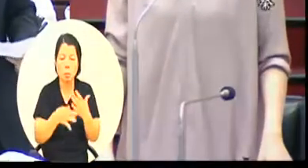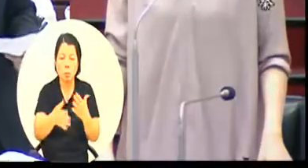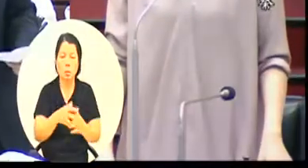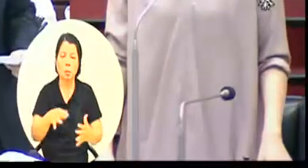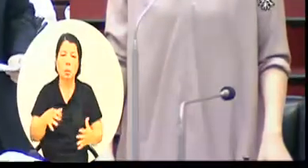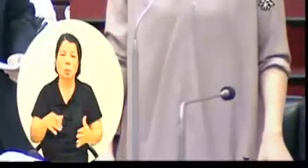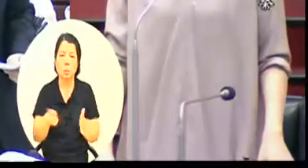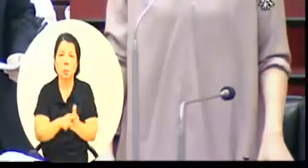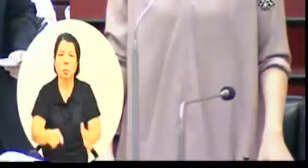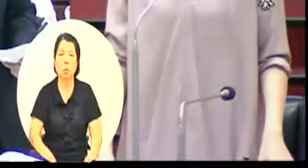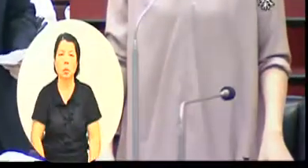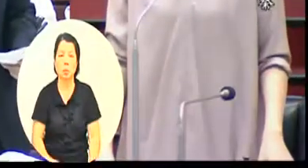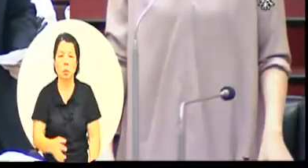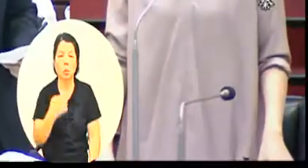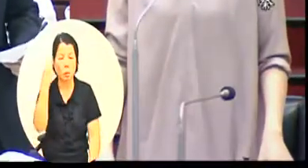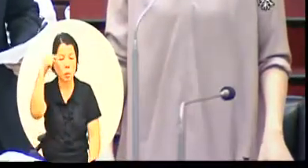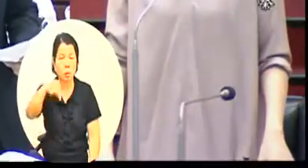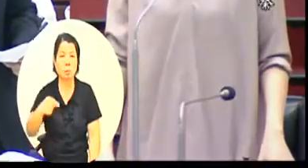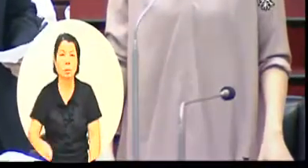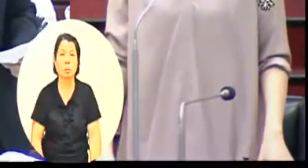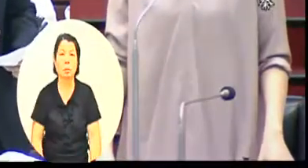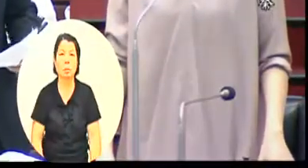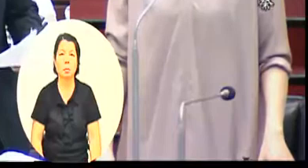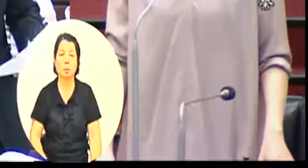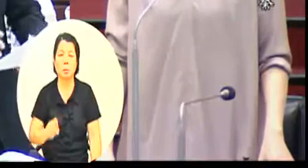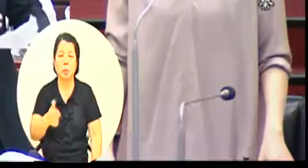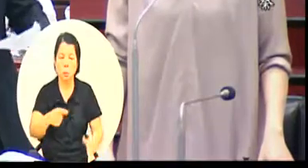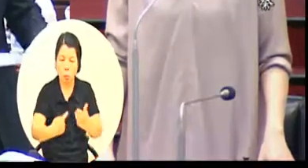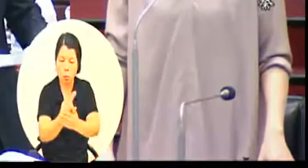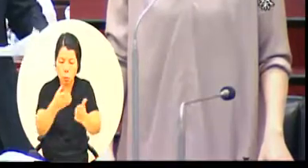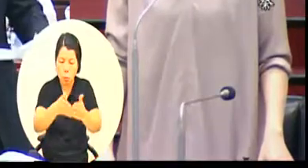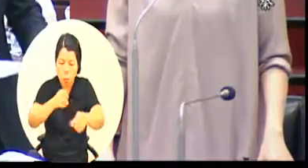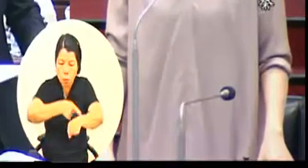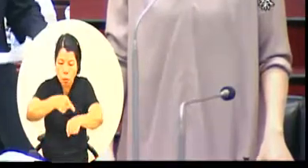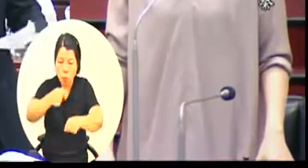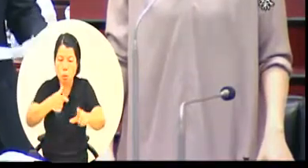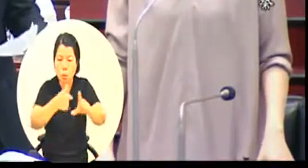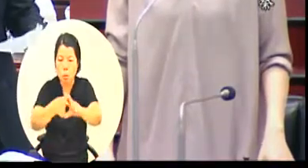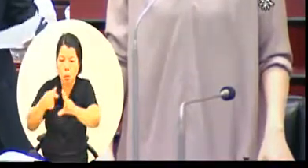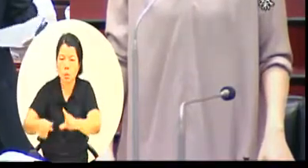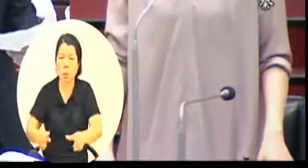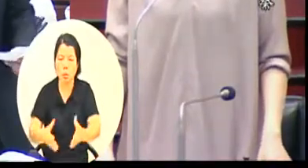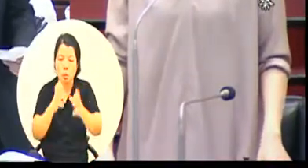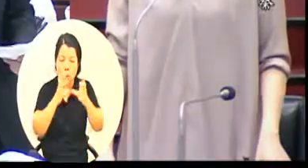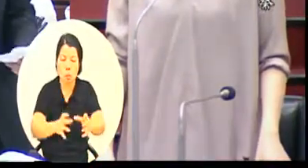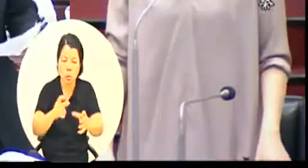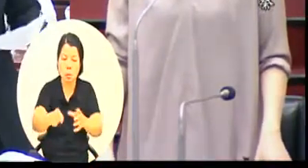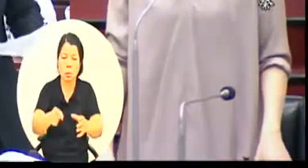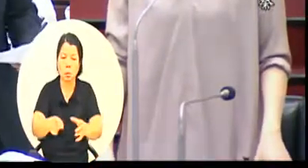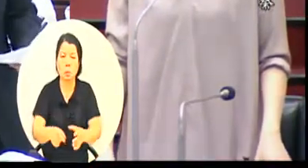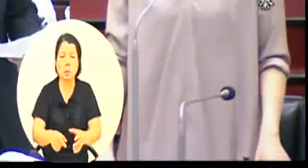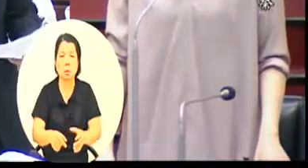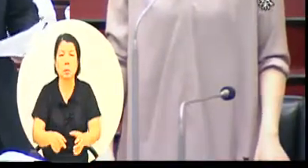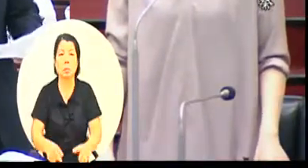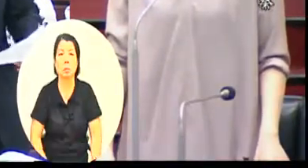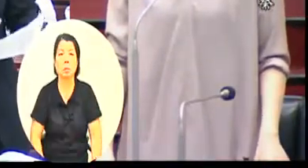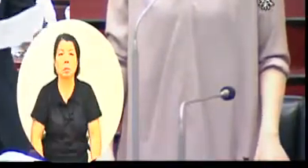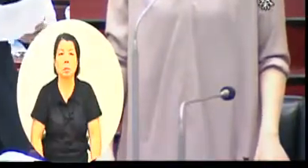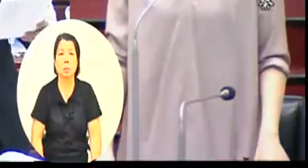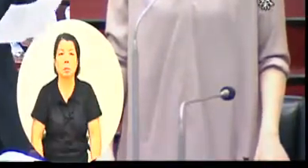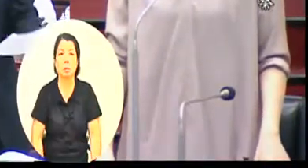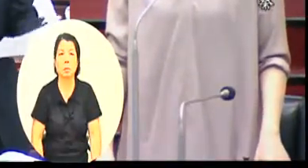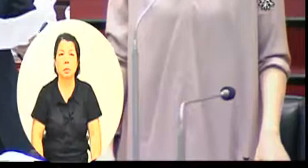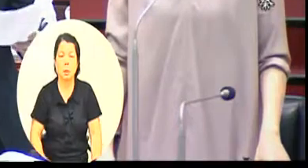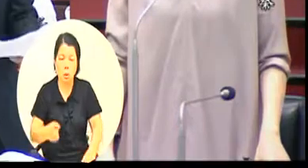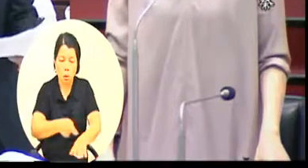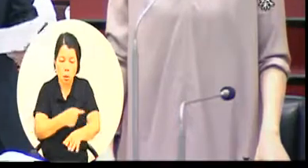时候，我倒是认为说这个东西不是单从一个它是什么区，是不是可以设这个角度来看，而是从整